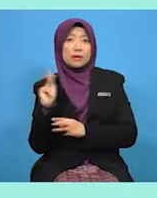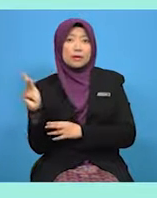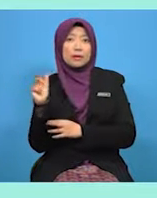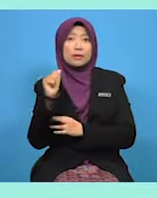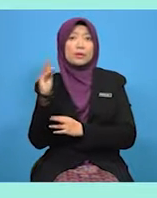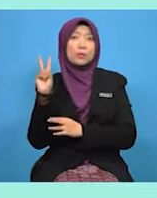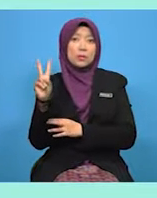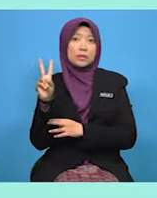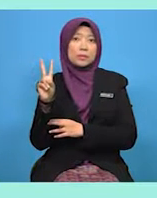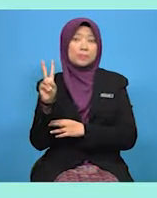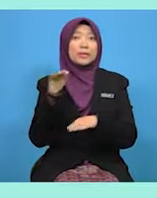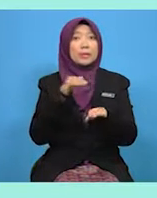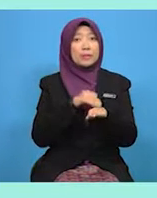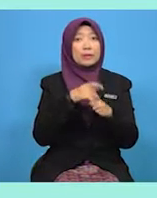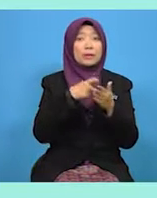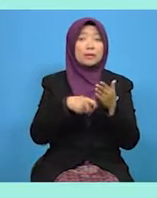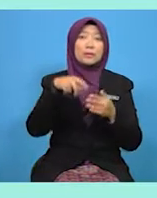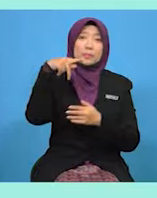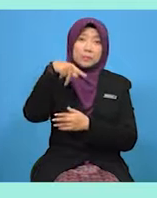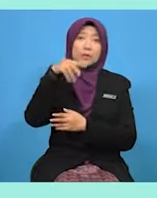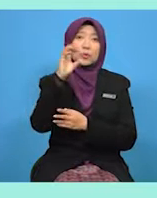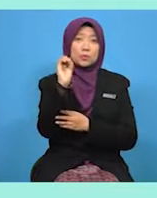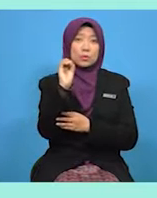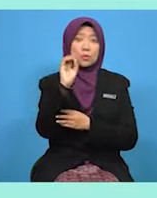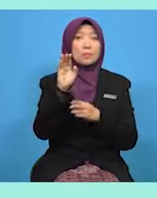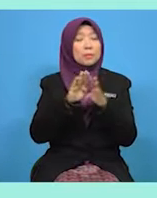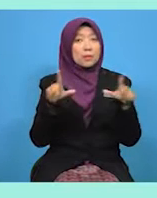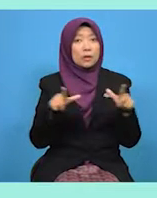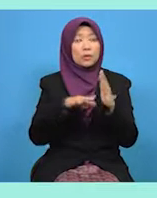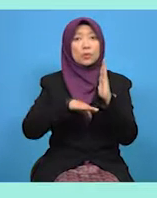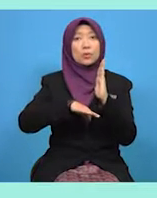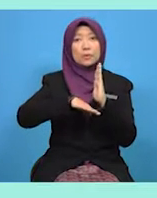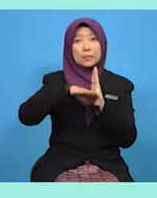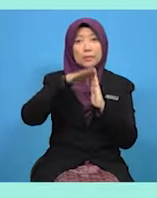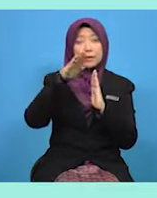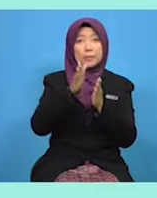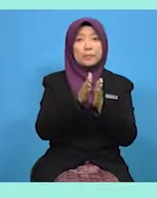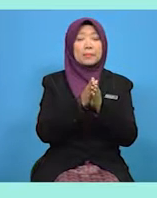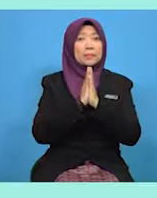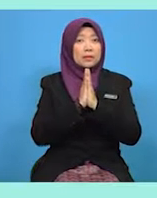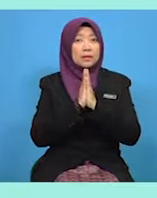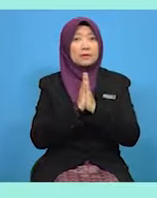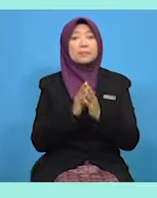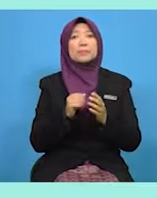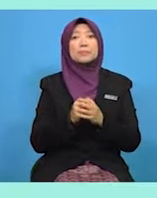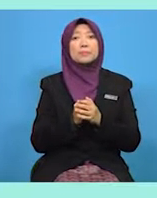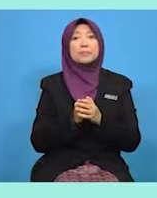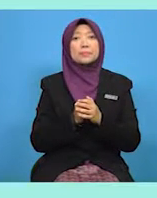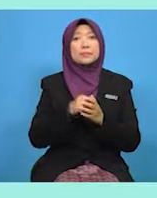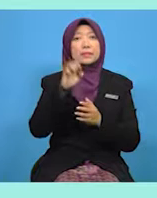2. Pada harga P kosong, berlaku lebihan permintaan agregat sebanyak